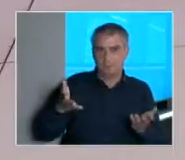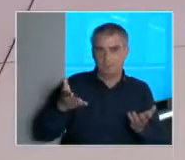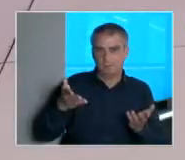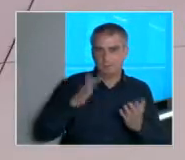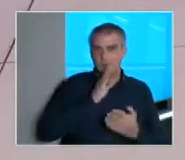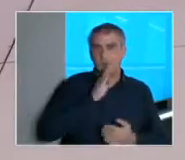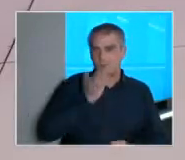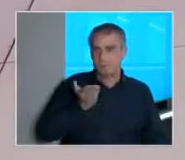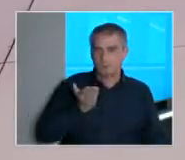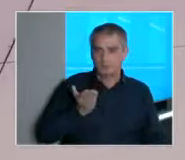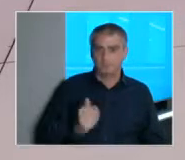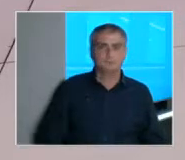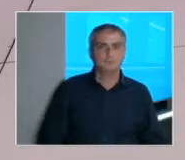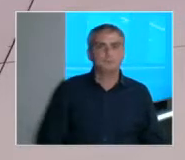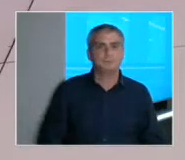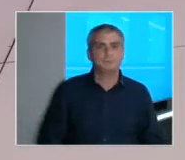מהבעיה.